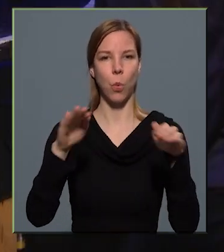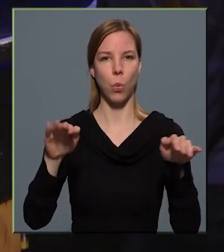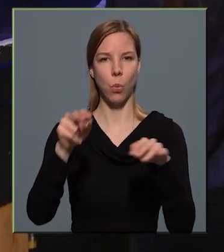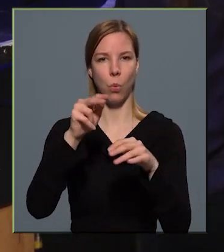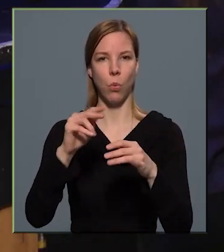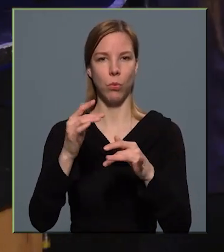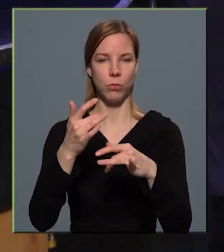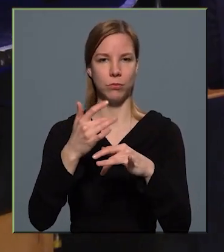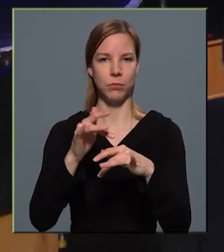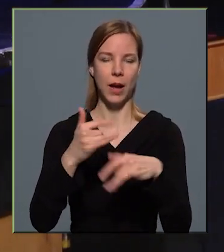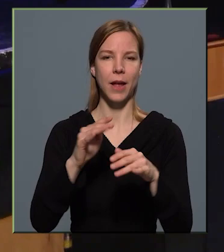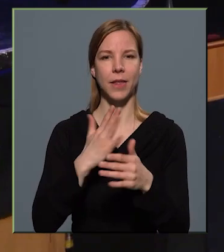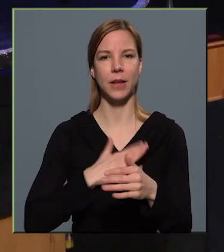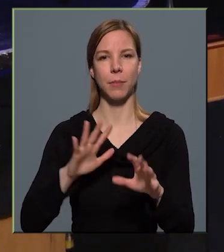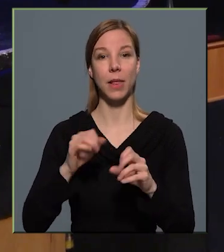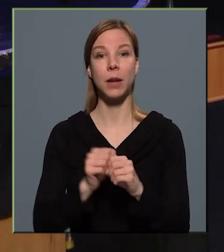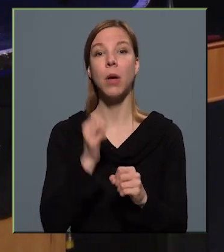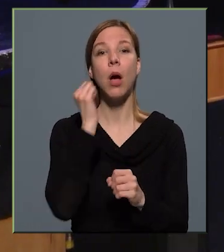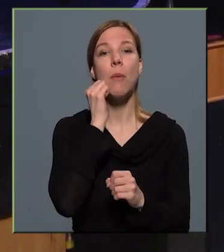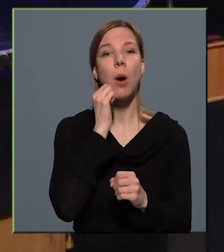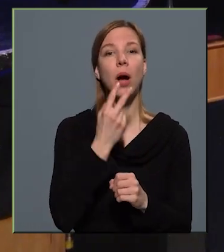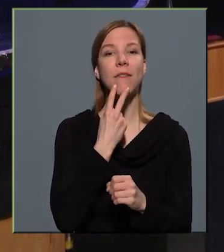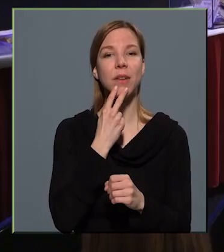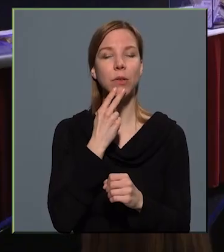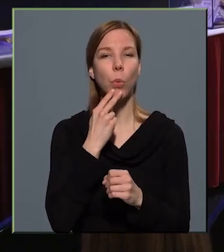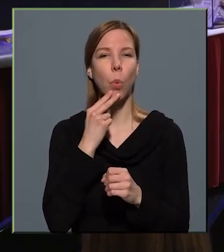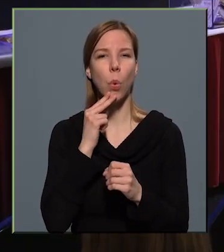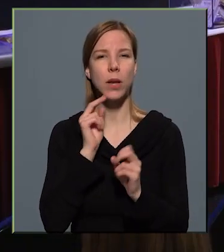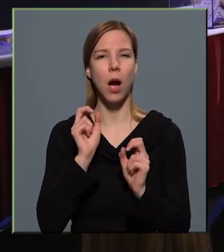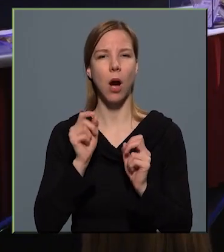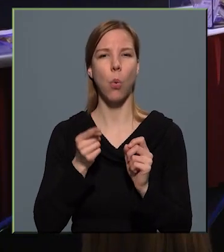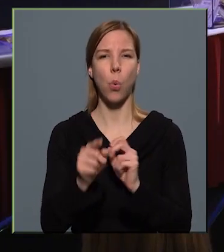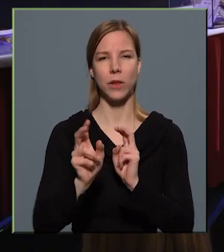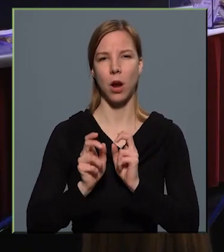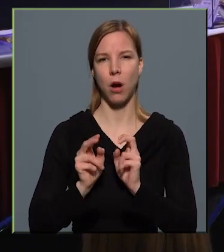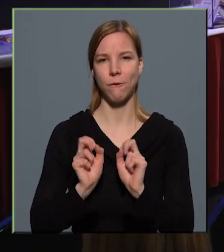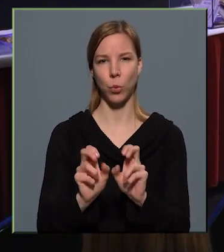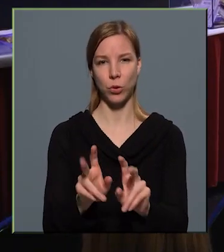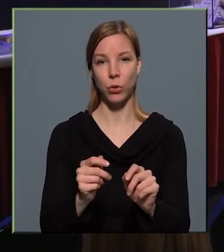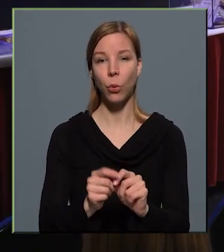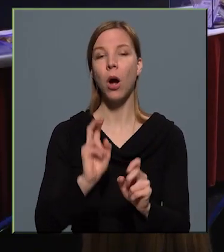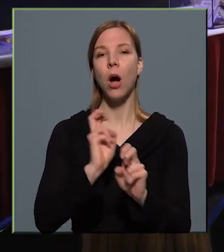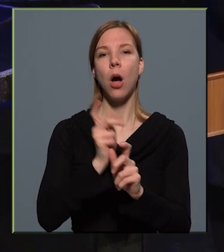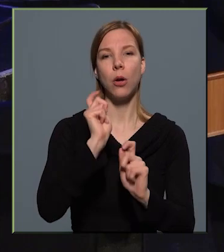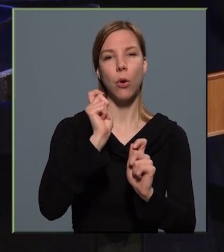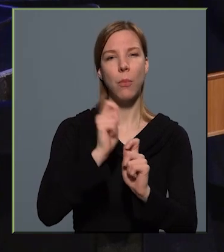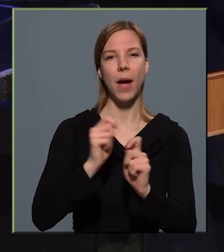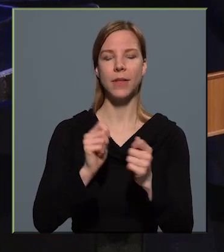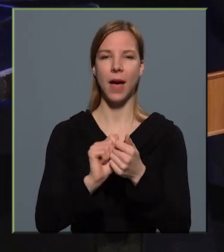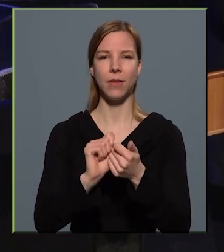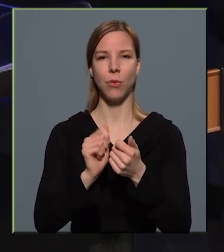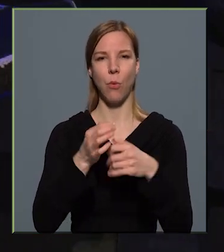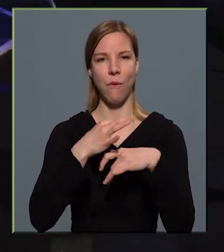látom. Makai Viktória ultrafutó sokak példaképe, a kőbányai futóprogramok rendszeres húzóembere,